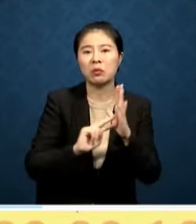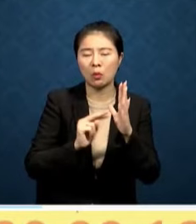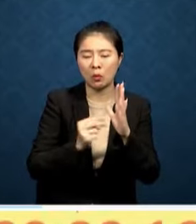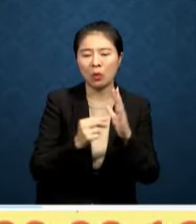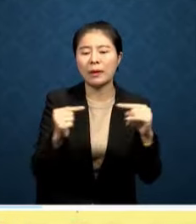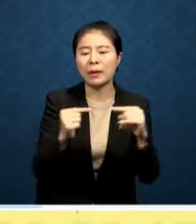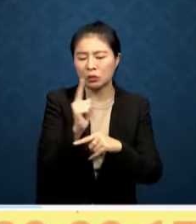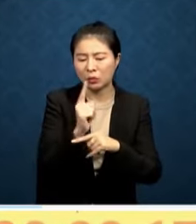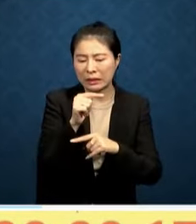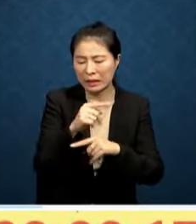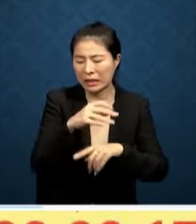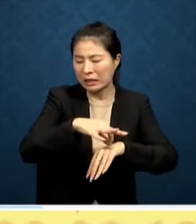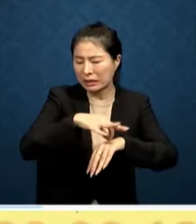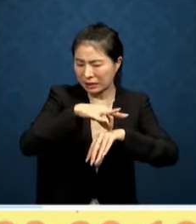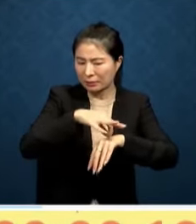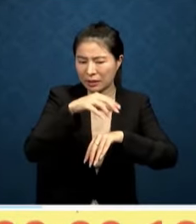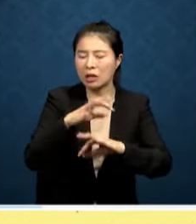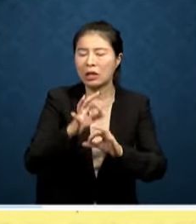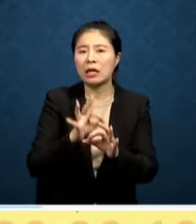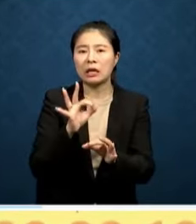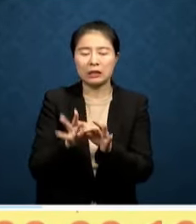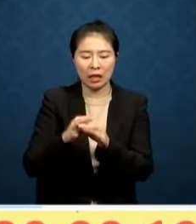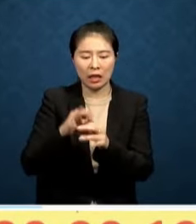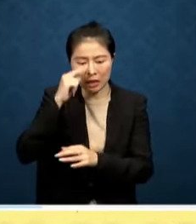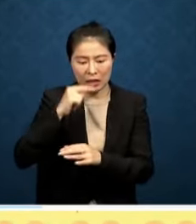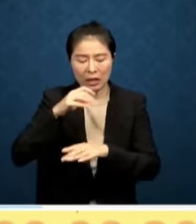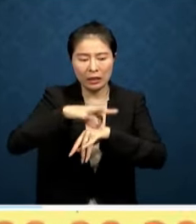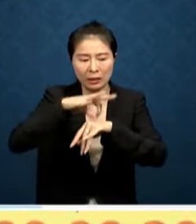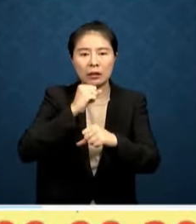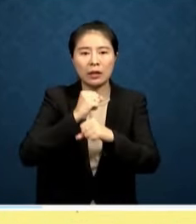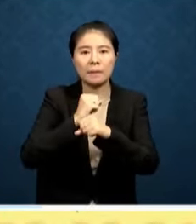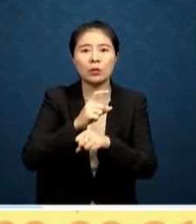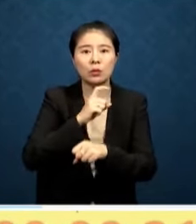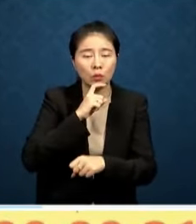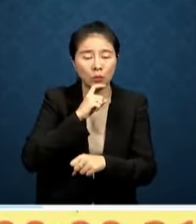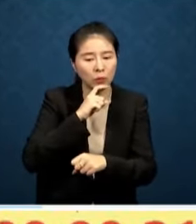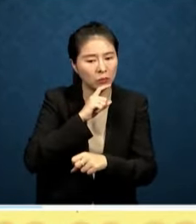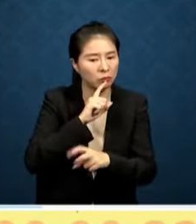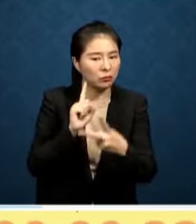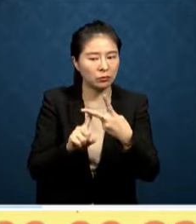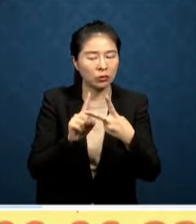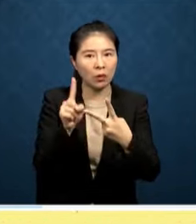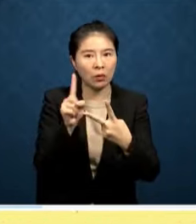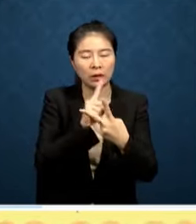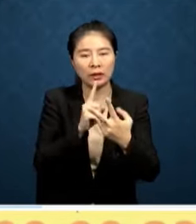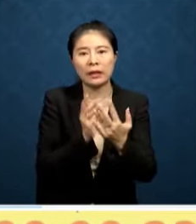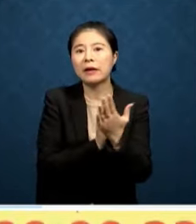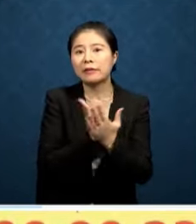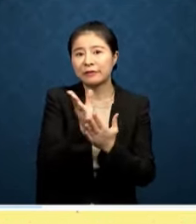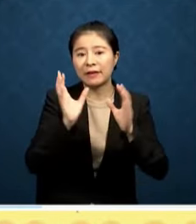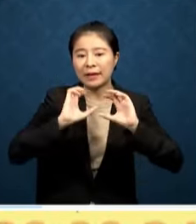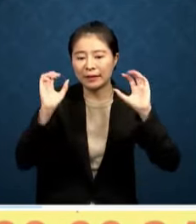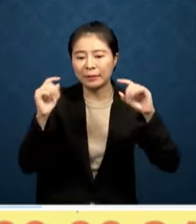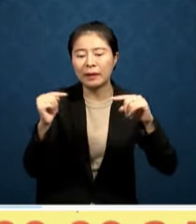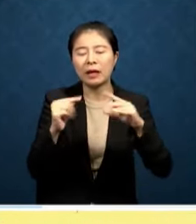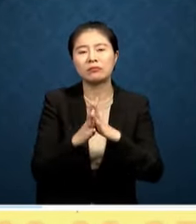ดส่วนของธนาคารแห่งประเทศไทยหรือไม่หรือเป็นสัดส่วนของฝ่ายรัฐบาลหรือเปล่